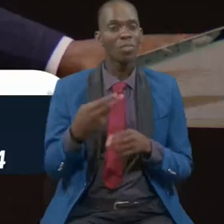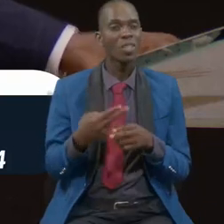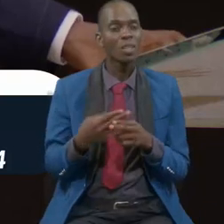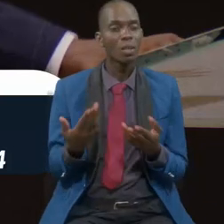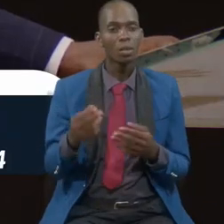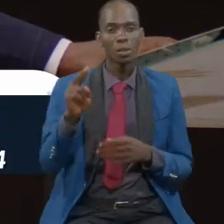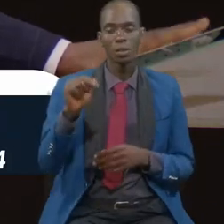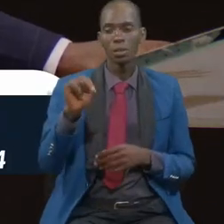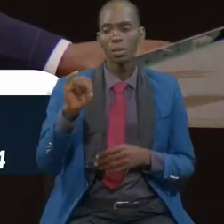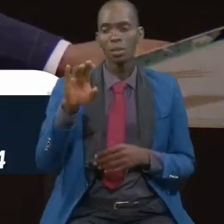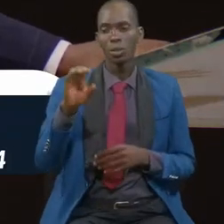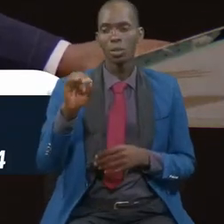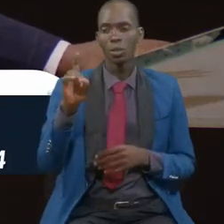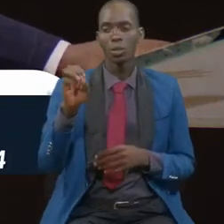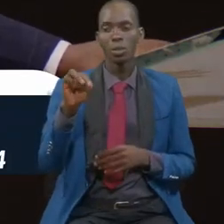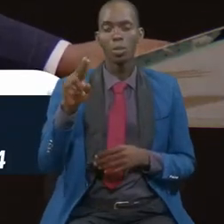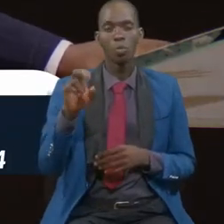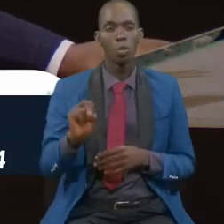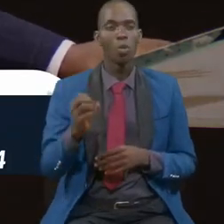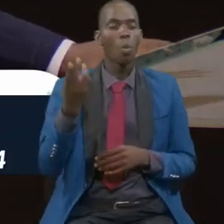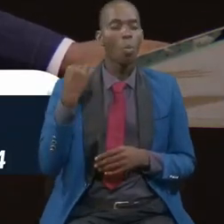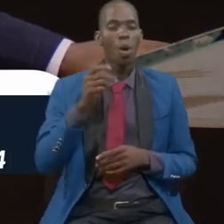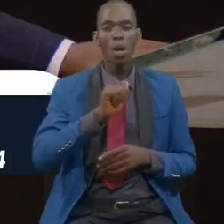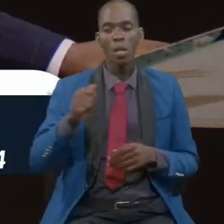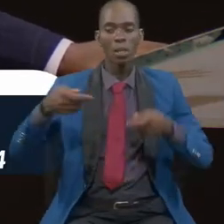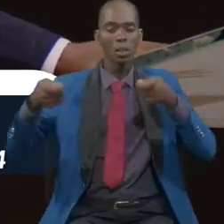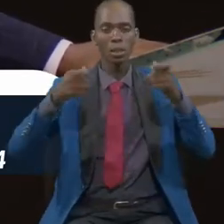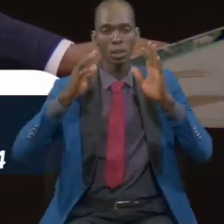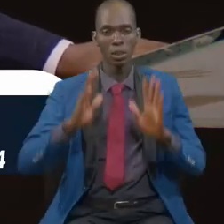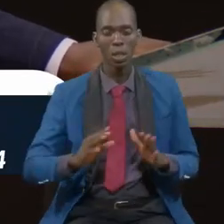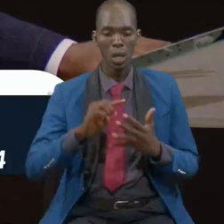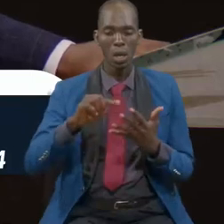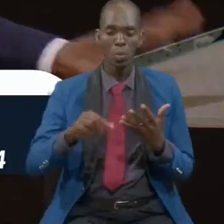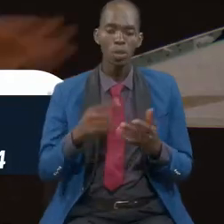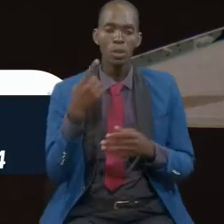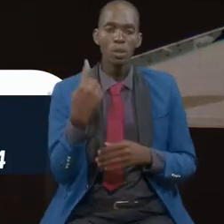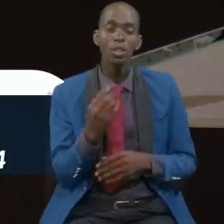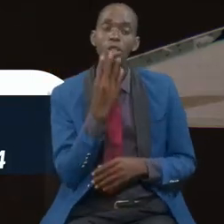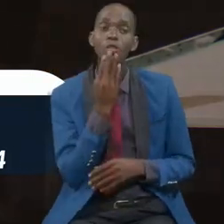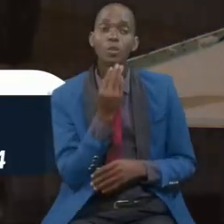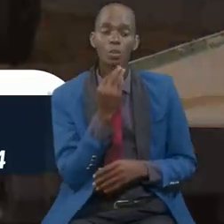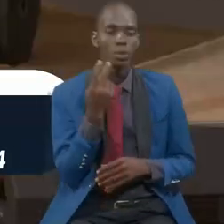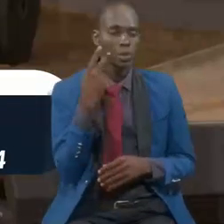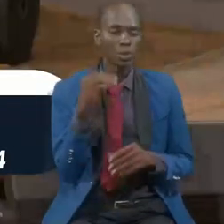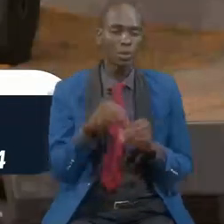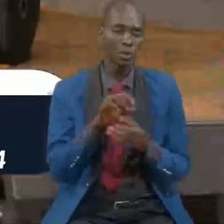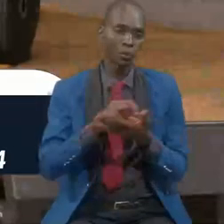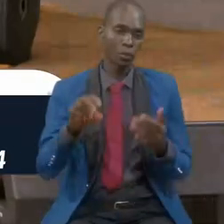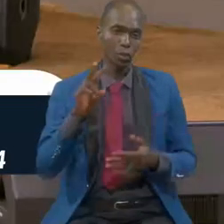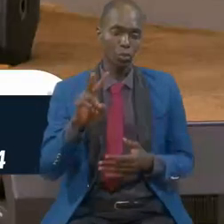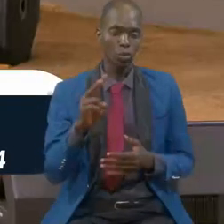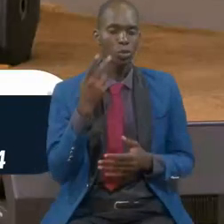chef des Juifs. » Qu'est-ce qu'il lui a enseigné? Qu'est-ce qu'il lui a dit? Verset 2